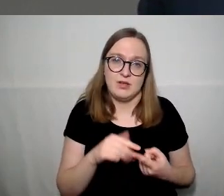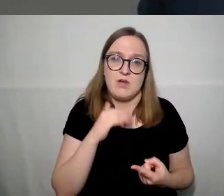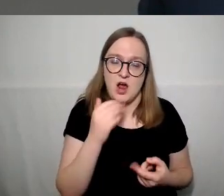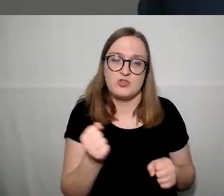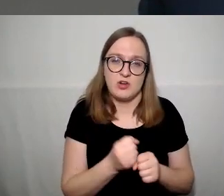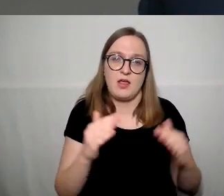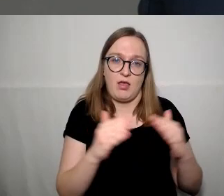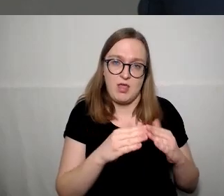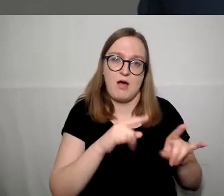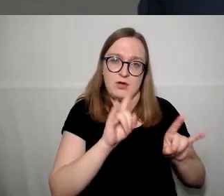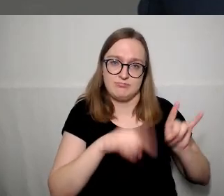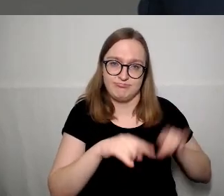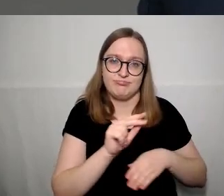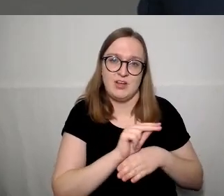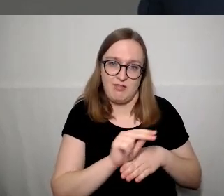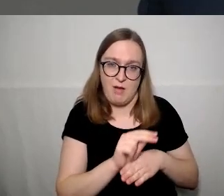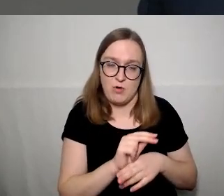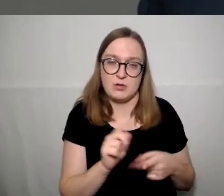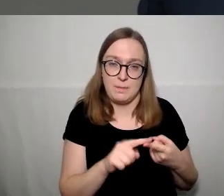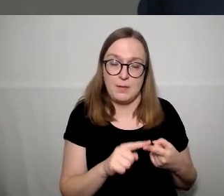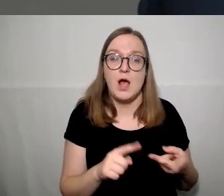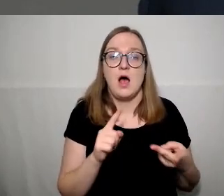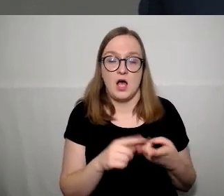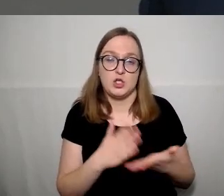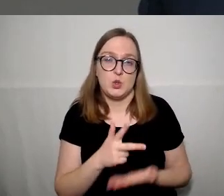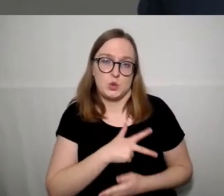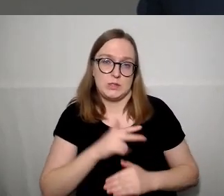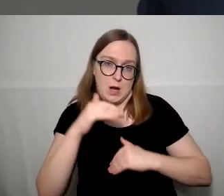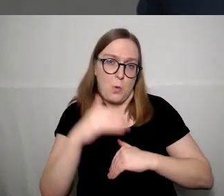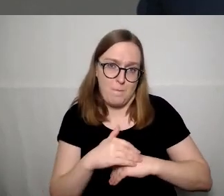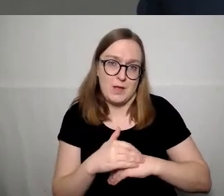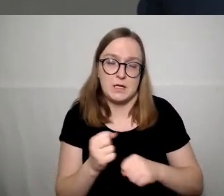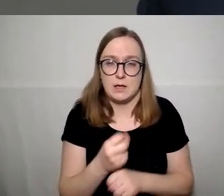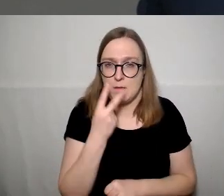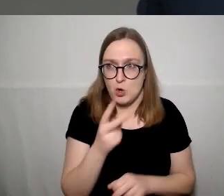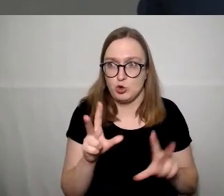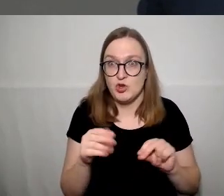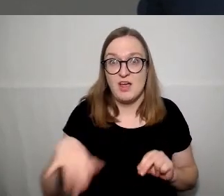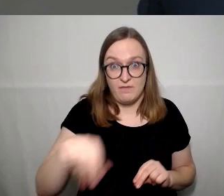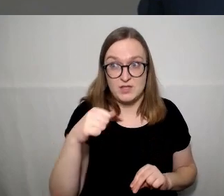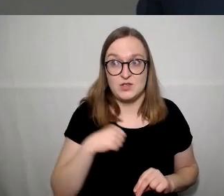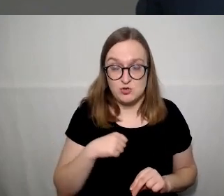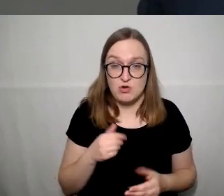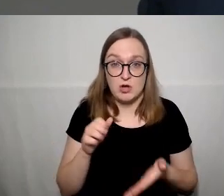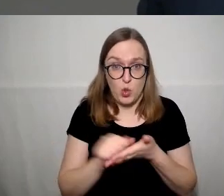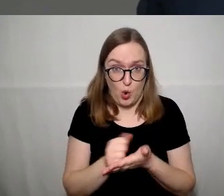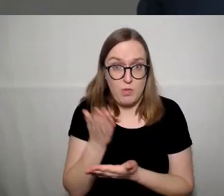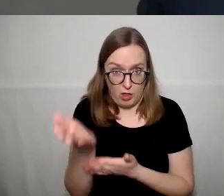jas mažinti. Kitas dalykas yra socialinės kompensacijos. Reikėtų pasižiūrėti, ar tikrai visi gyventojai jais naudojasi ir